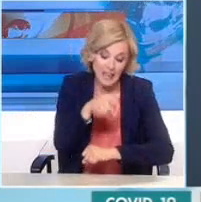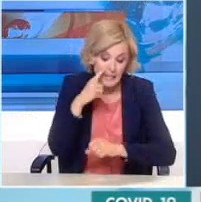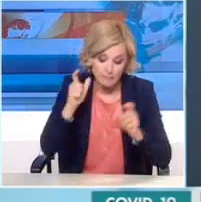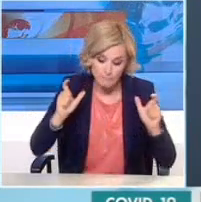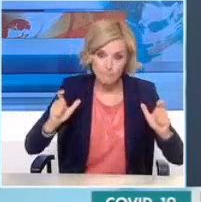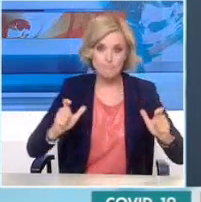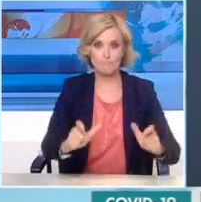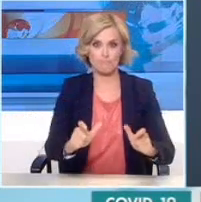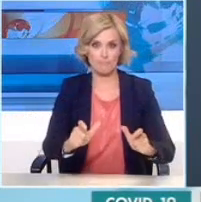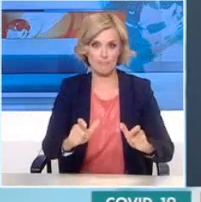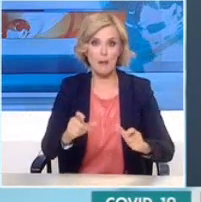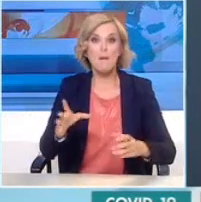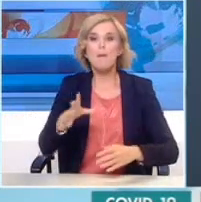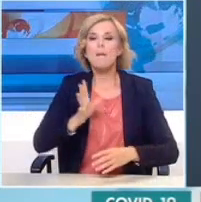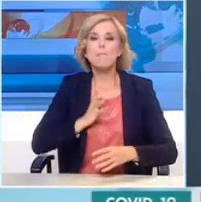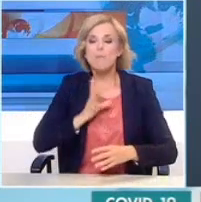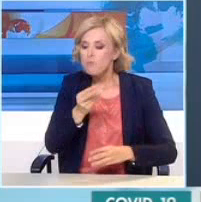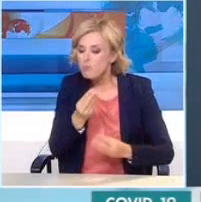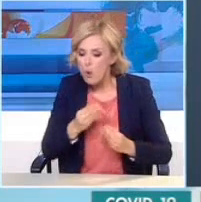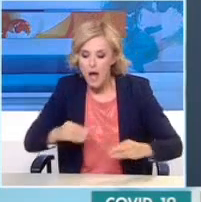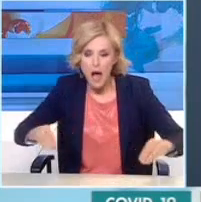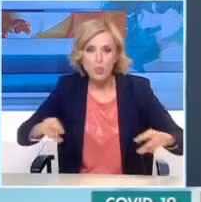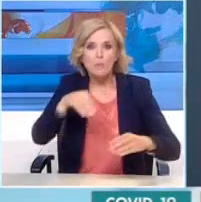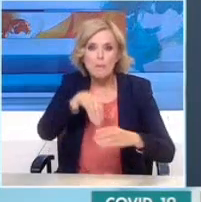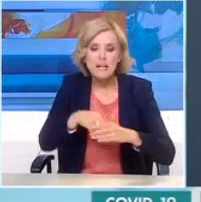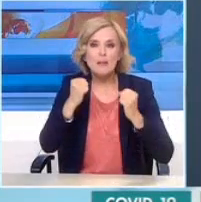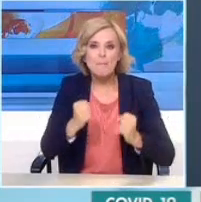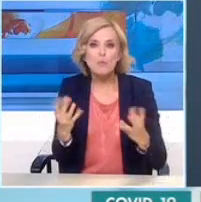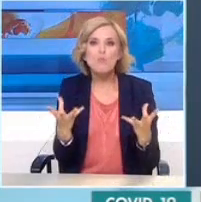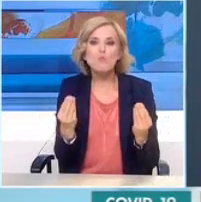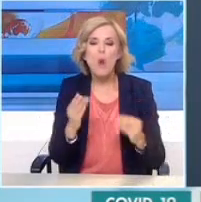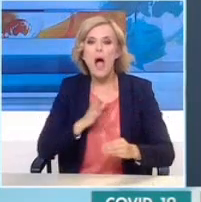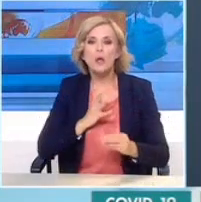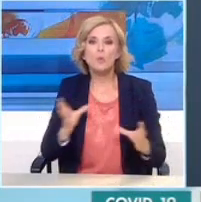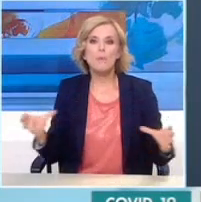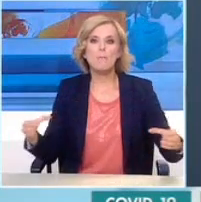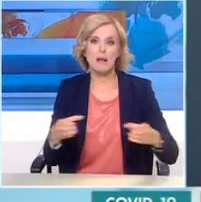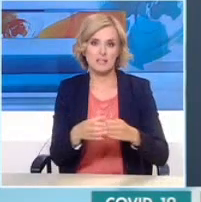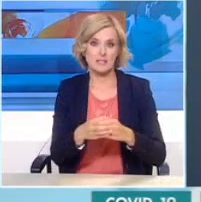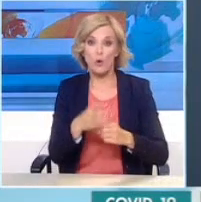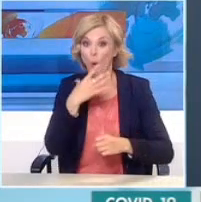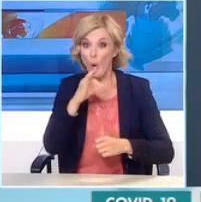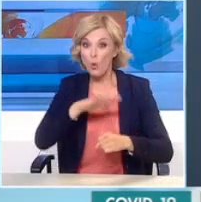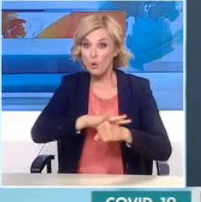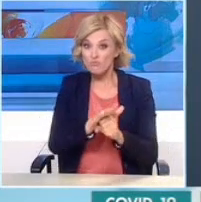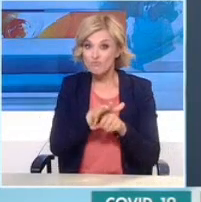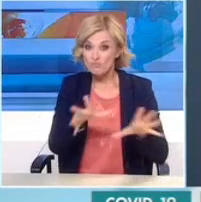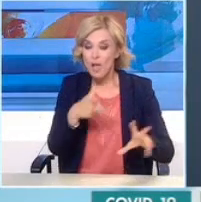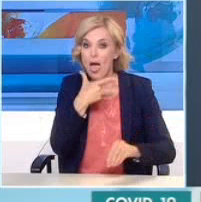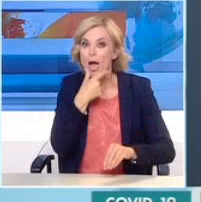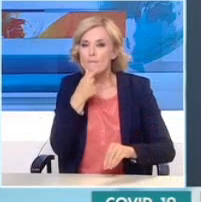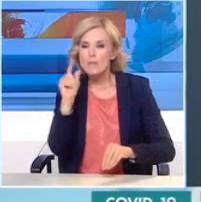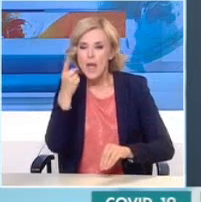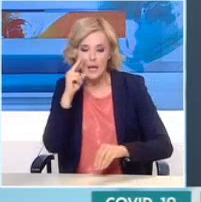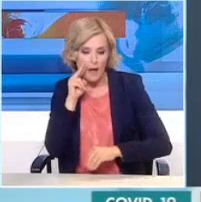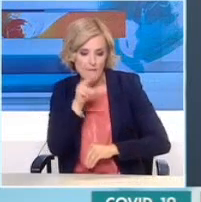πληθυσμών αυξημένου κινδύνου. Ο ιός αυτός, όπου βρει ευκαιρία, μεταδίδεται πολύ εύκολα και ιδιαίτερα